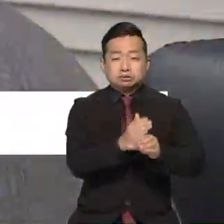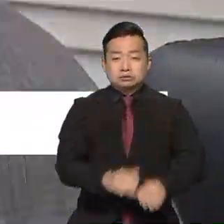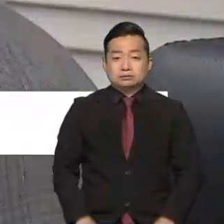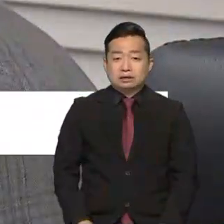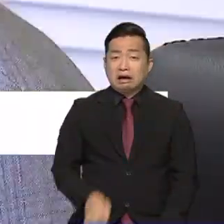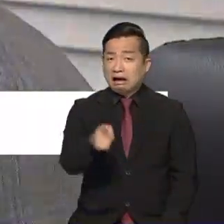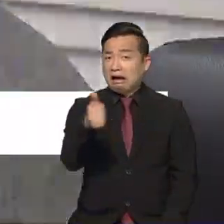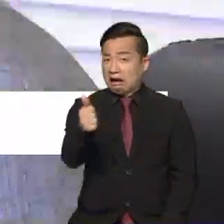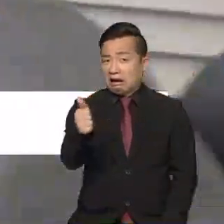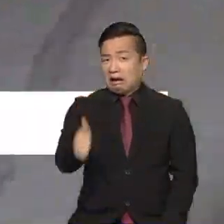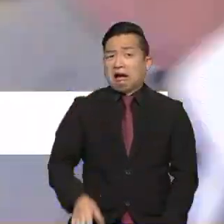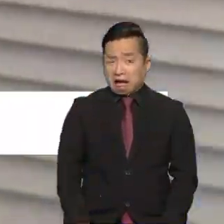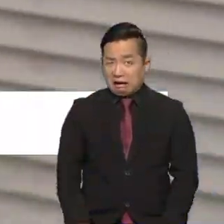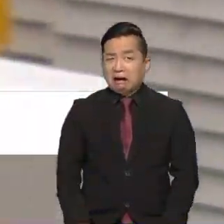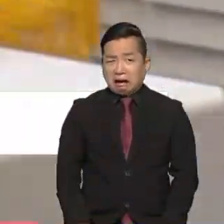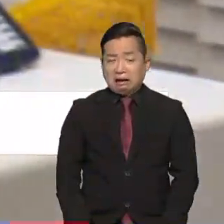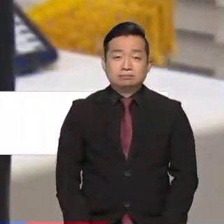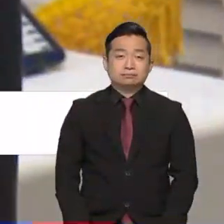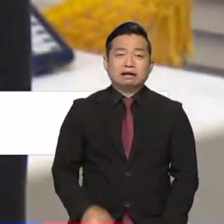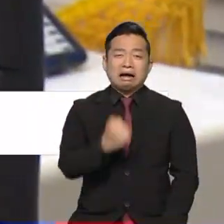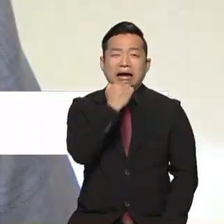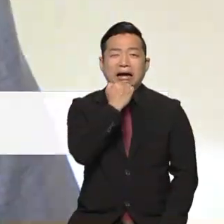살아있습니다. 아주 대단하세요.